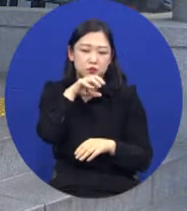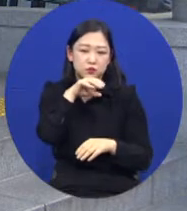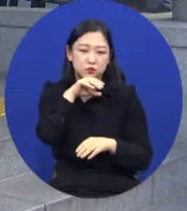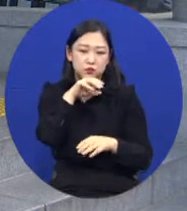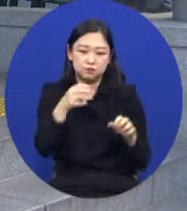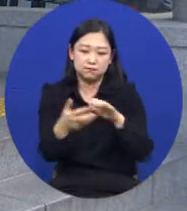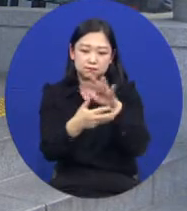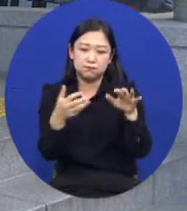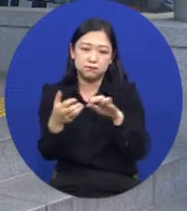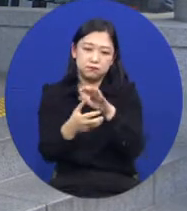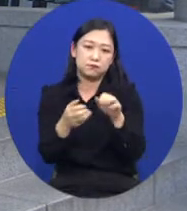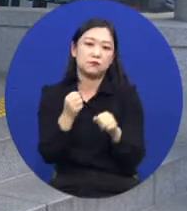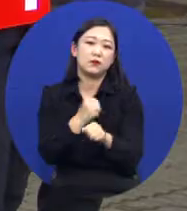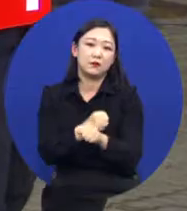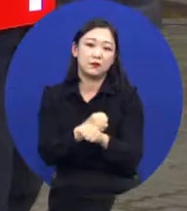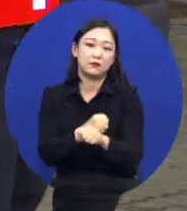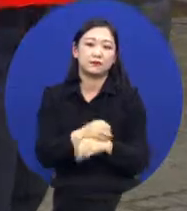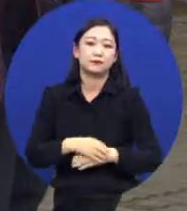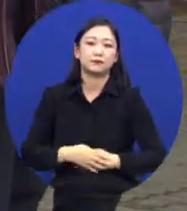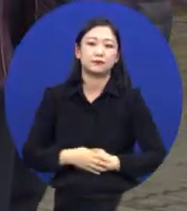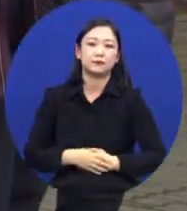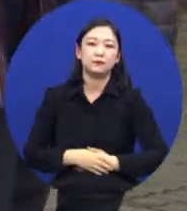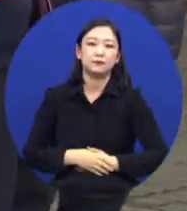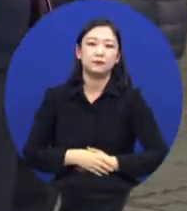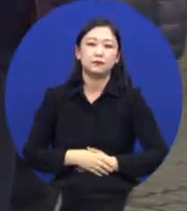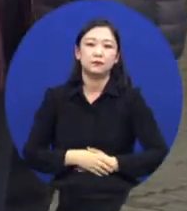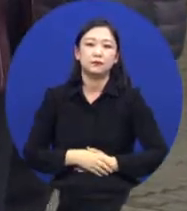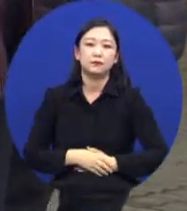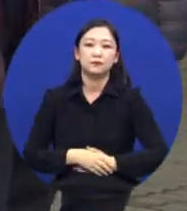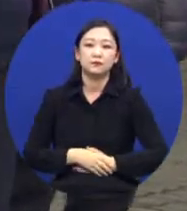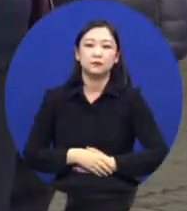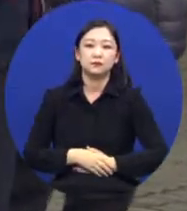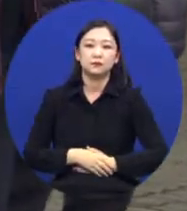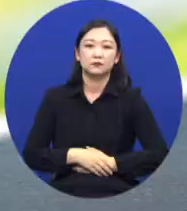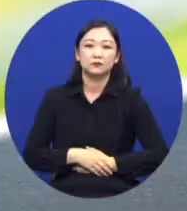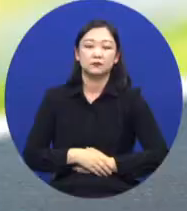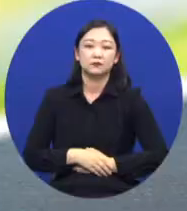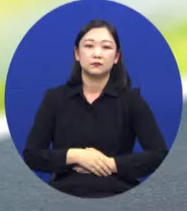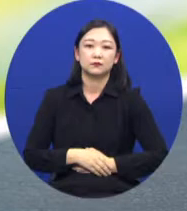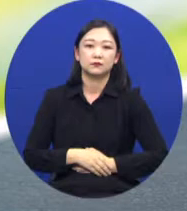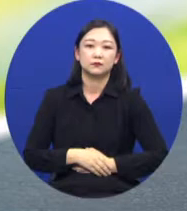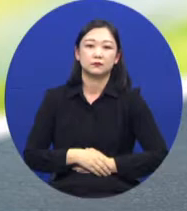빚어지기도 했습니다 mbc 뉴스 투망 섭 입니다